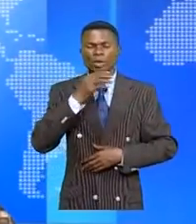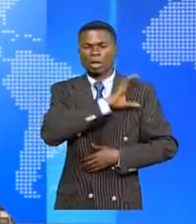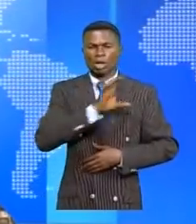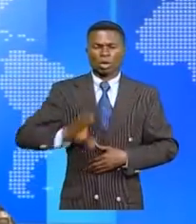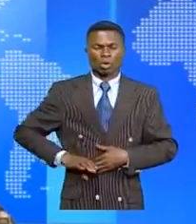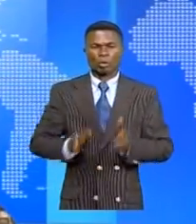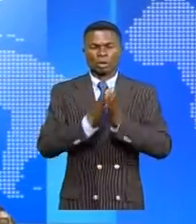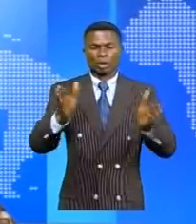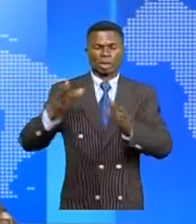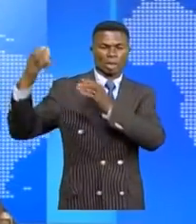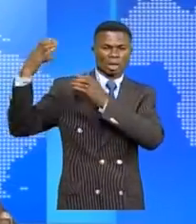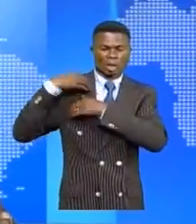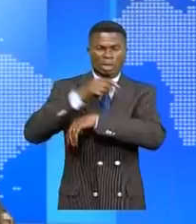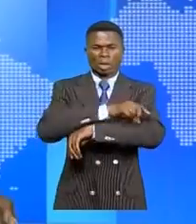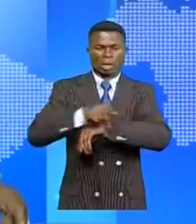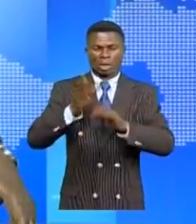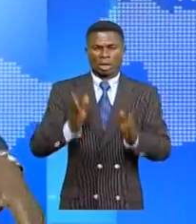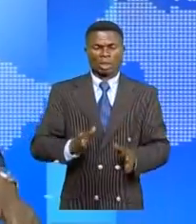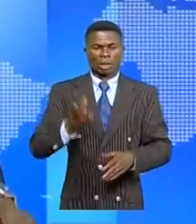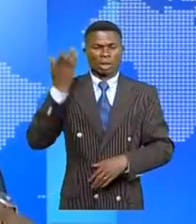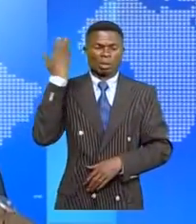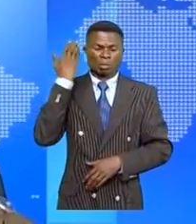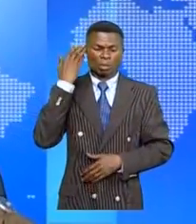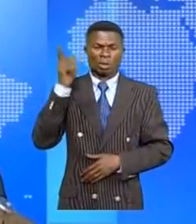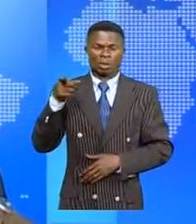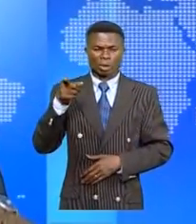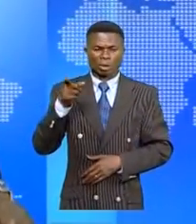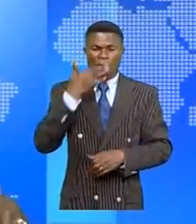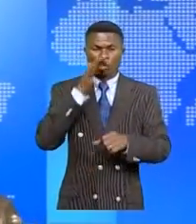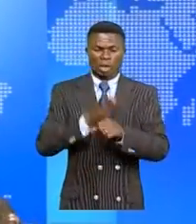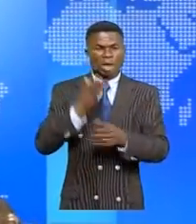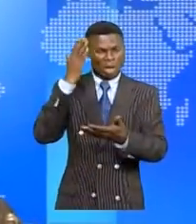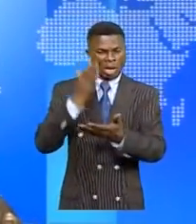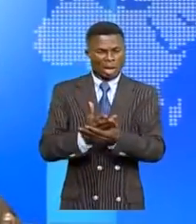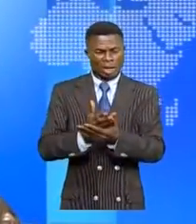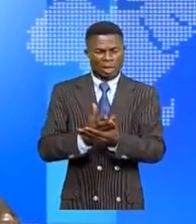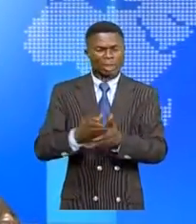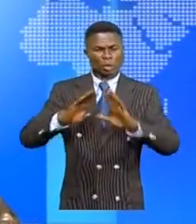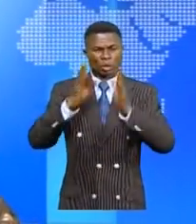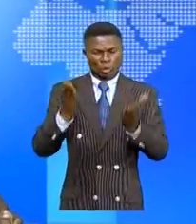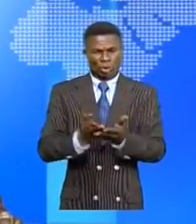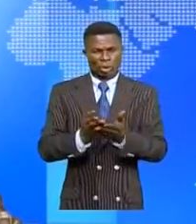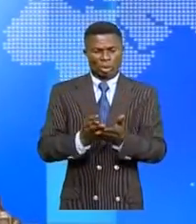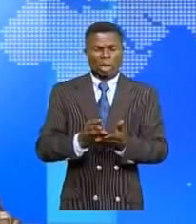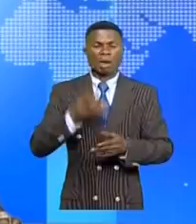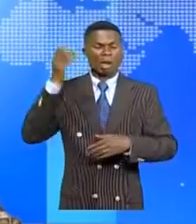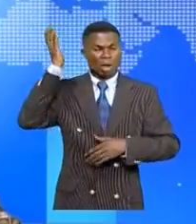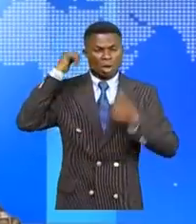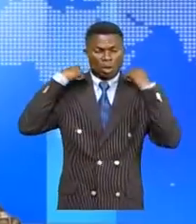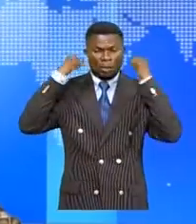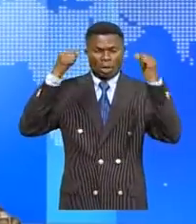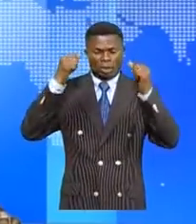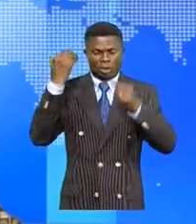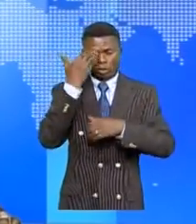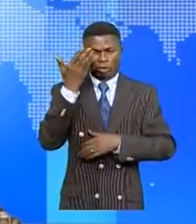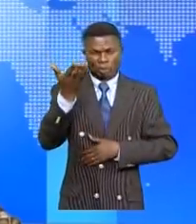adjoint chargé de l'administration, Patience Mouchi Diave, promet de mettre hors d'état de nuire tous les inciviques, nous dit